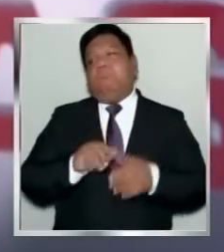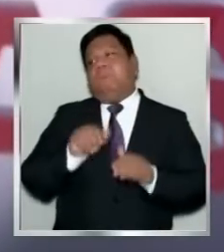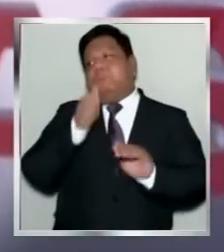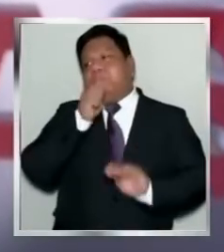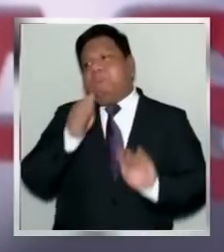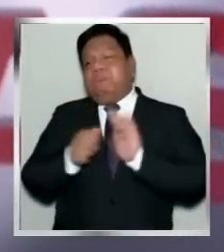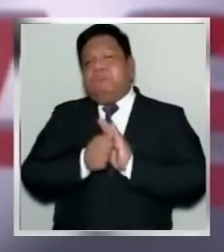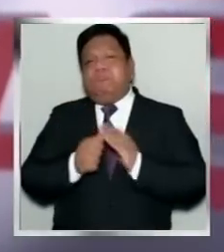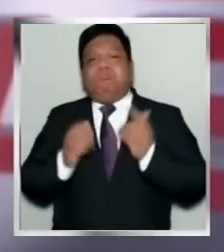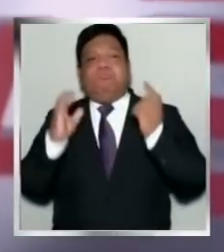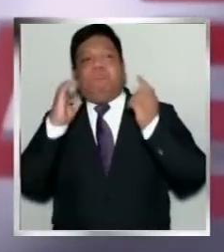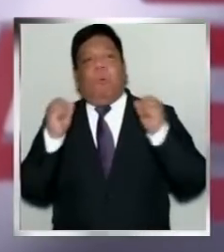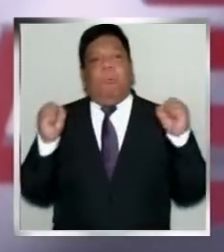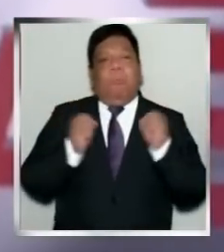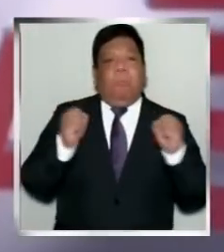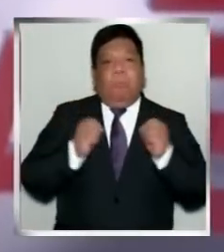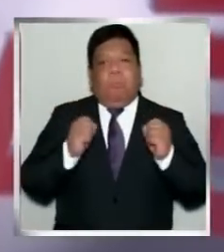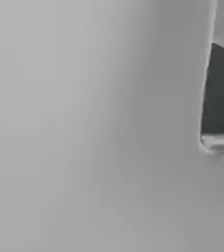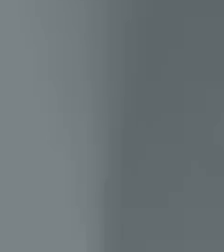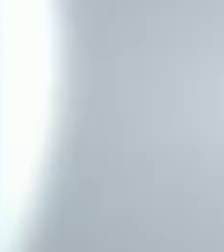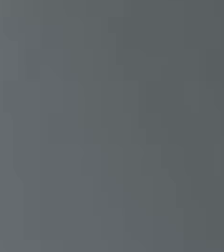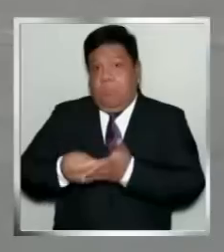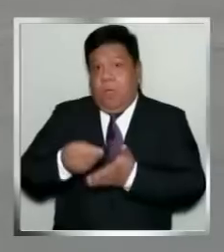preso. Nakatutok si Jonathan Andal.